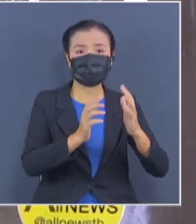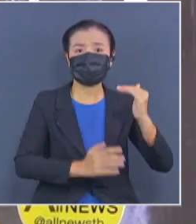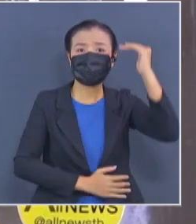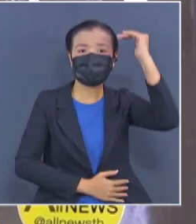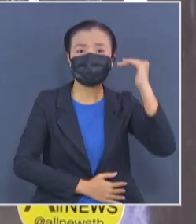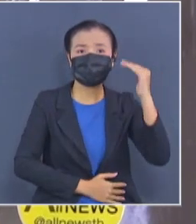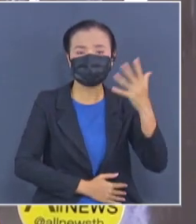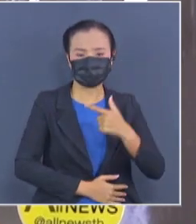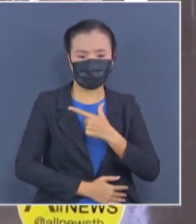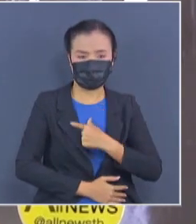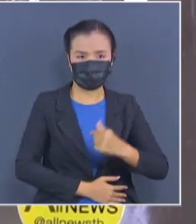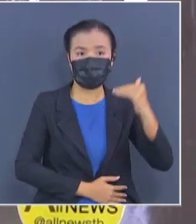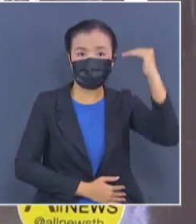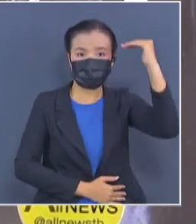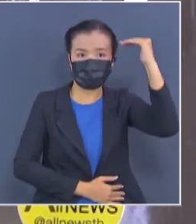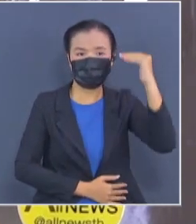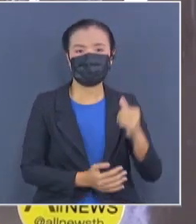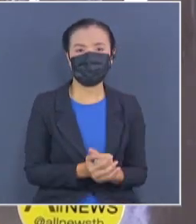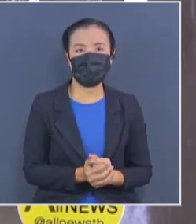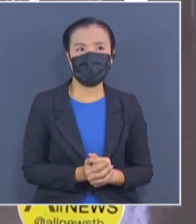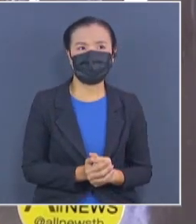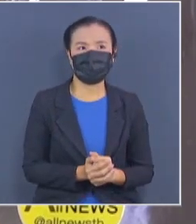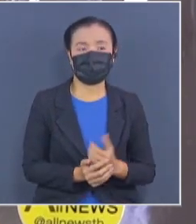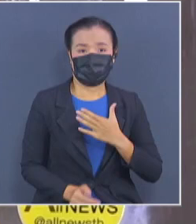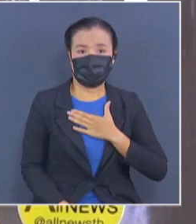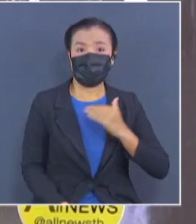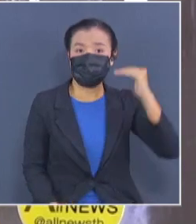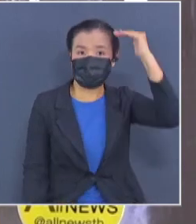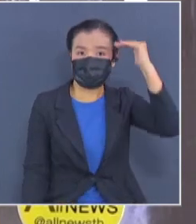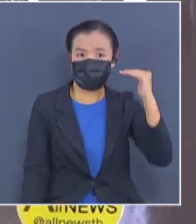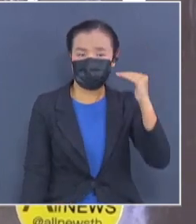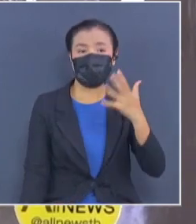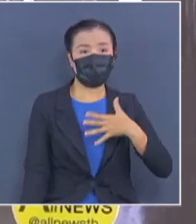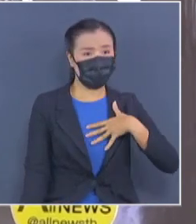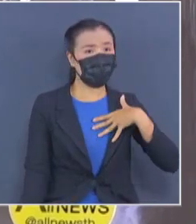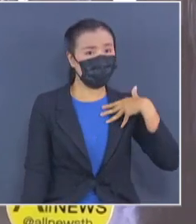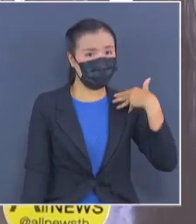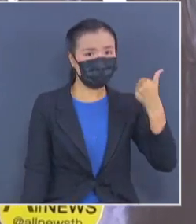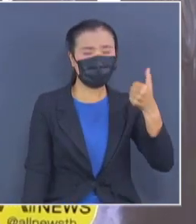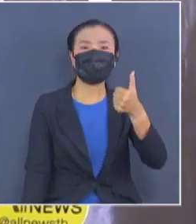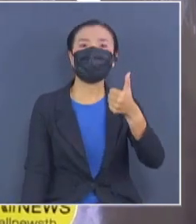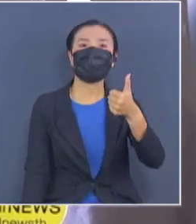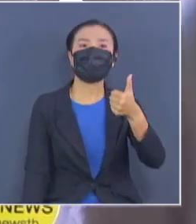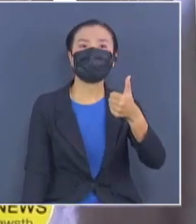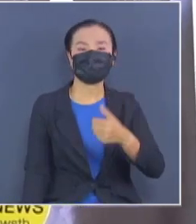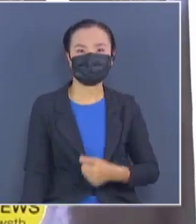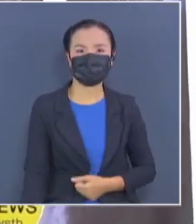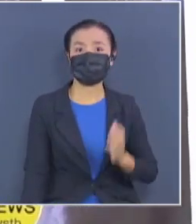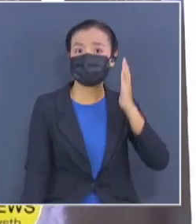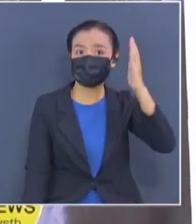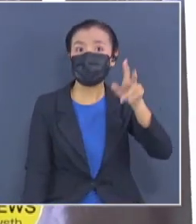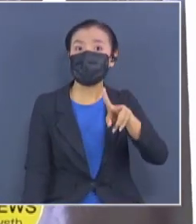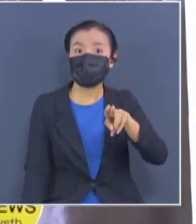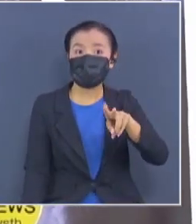งชอบรุ่นพี่อยู่แล้วณตอนนี้ถ้าเราอยู่ในฐานะที่เป็นพี่น้องกันแต่เรามีความสุขแล้วก็อยู่แบบนี้ดีกว่าถ้าวันนึงเราเป็น